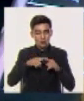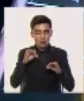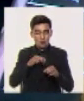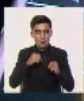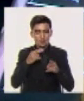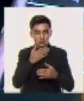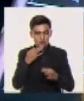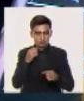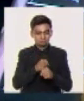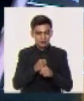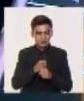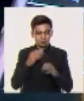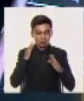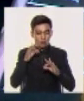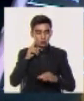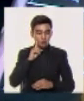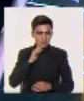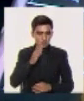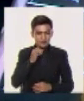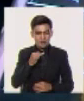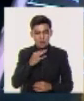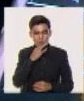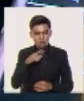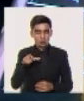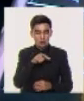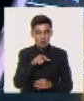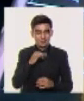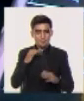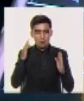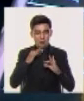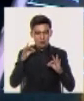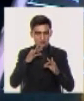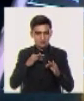безопасности сделают путешествие удобным при любых дорожных и погодных условиях.